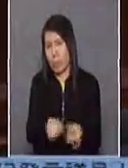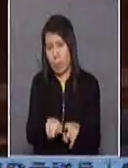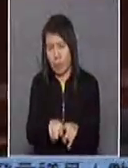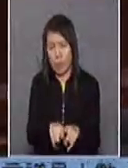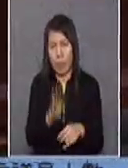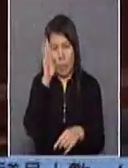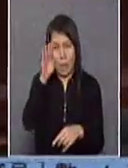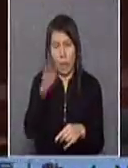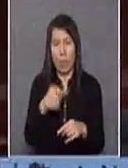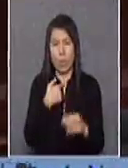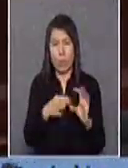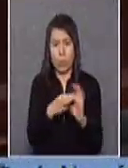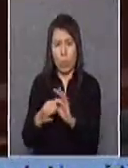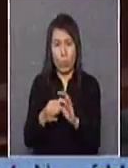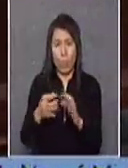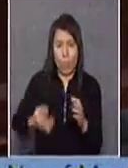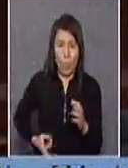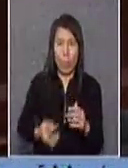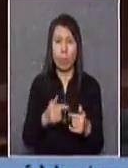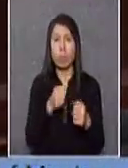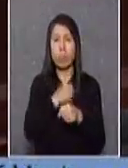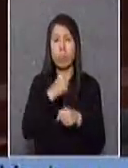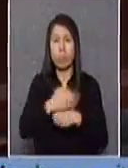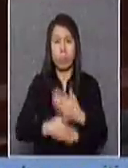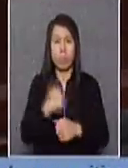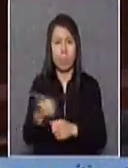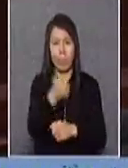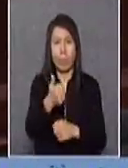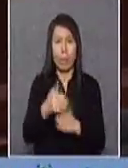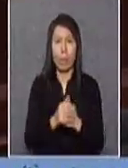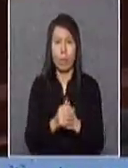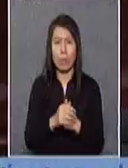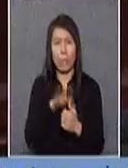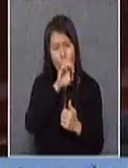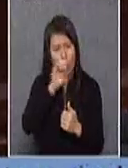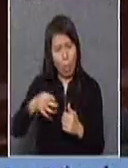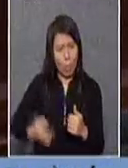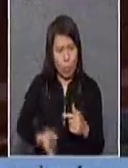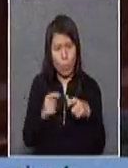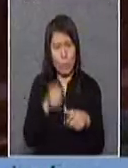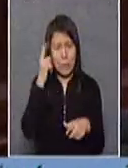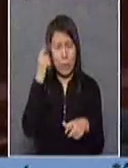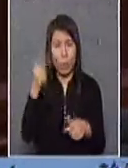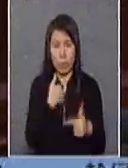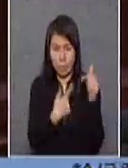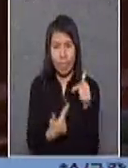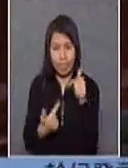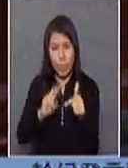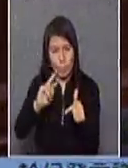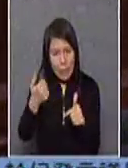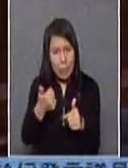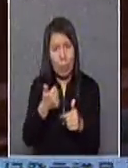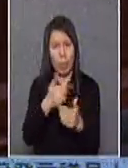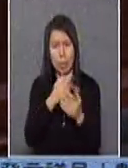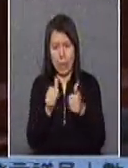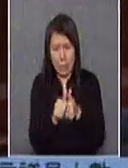保呢個聯保嘅機制咧可以暢順運作。我哋亦都咧係提點個保險業界咧，一定係要不斷優化、與時俱進，同